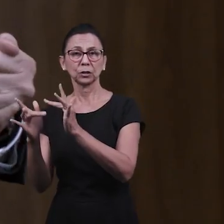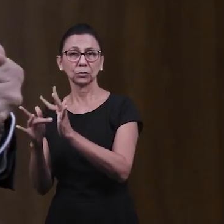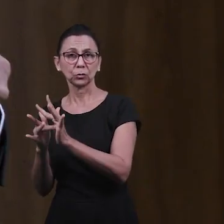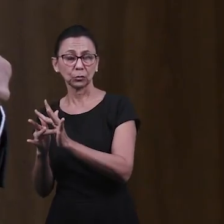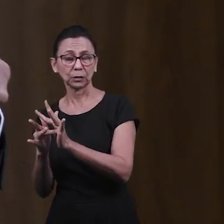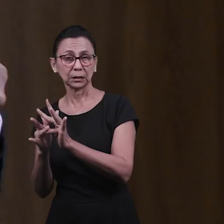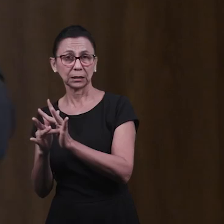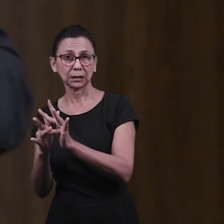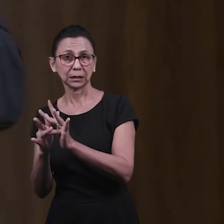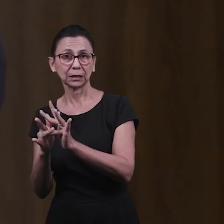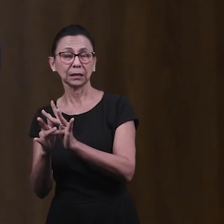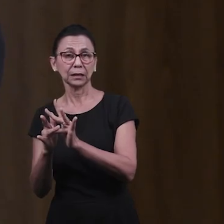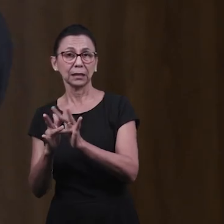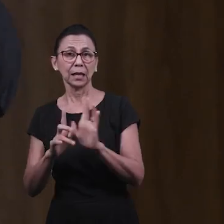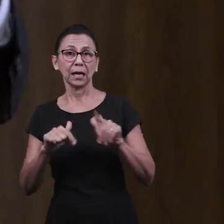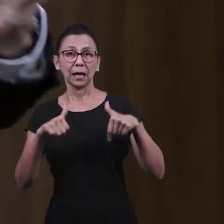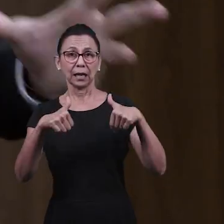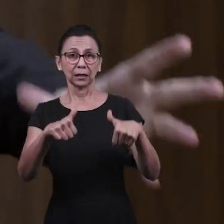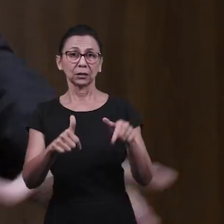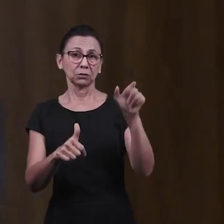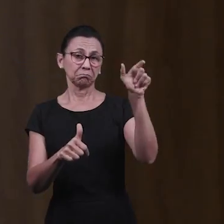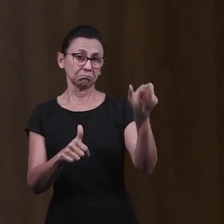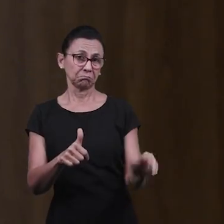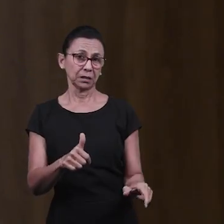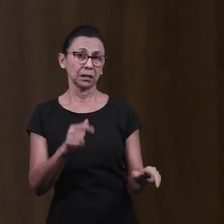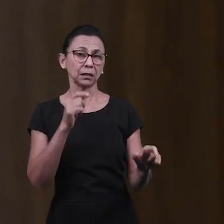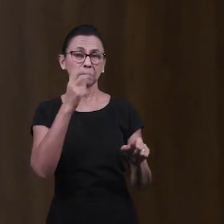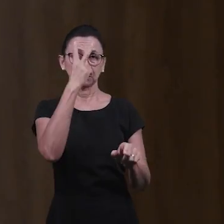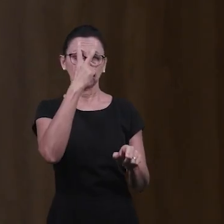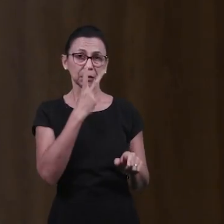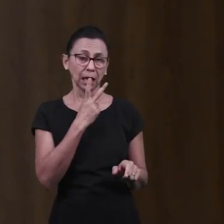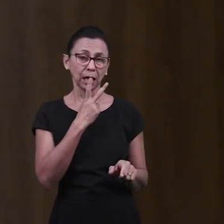Jésus, si bien pour la vie de cet homme,